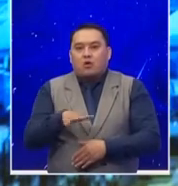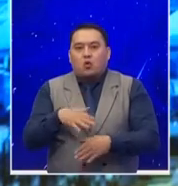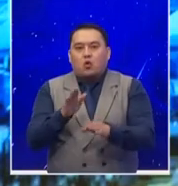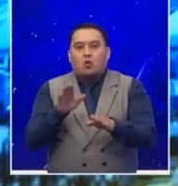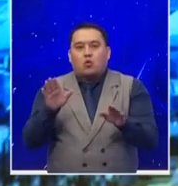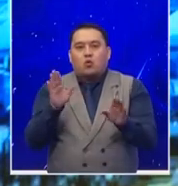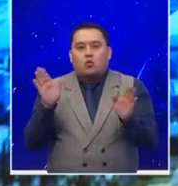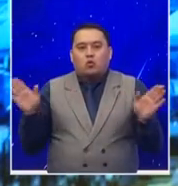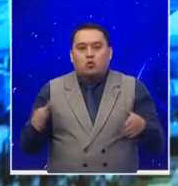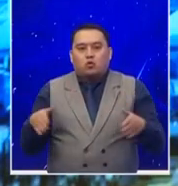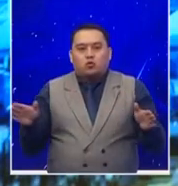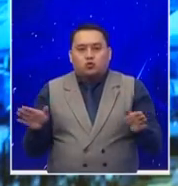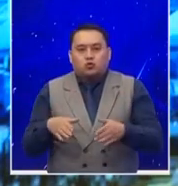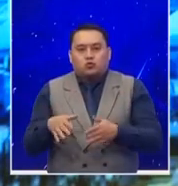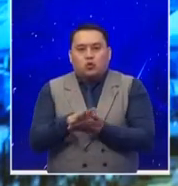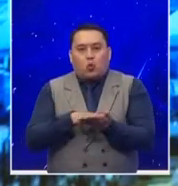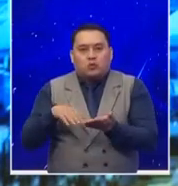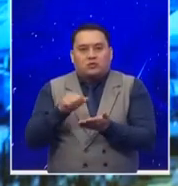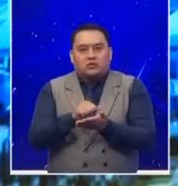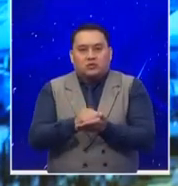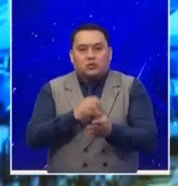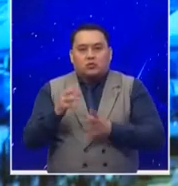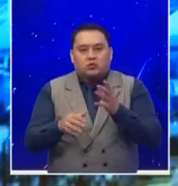құс қырылып жатыр. Жаһан жаңалықтарын көріңіздер.